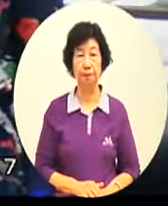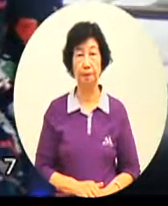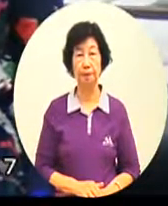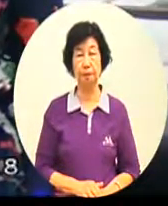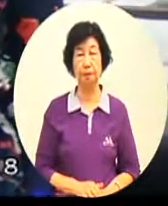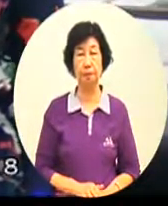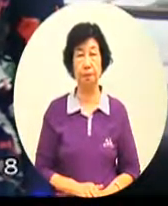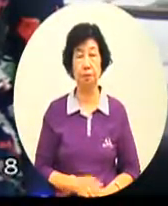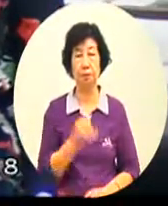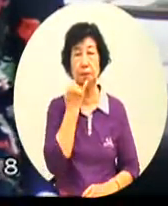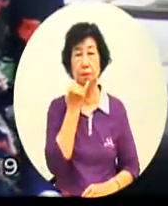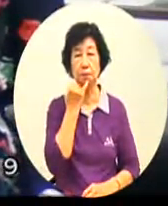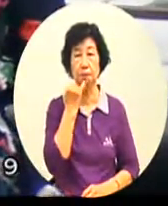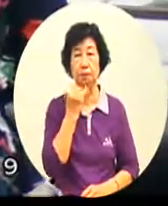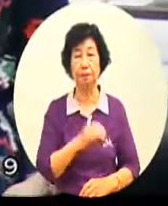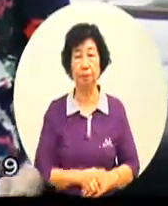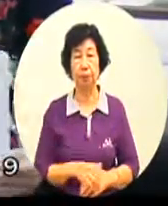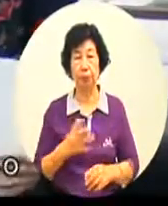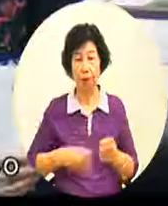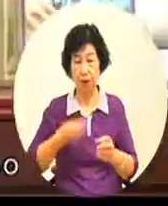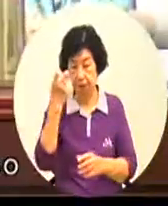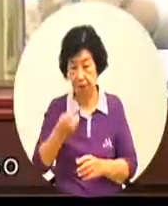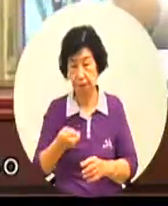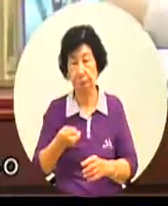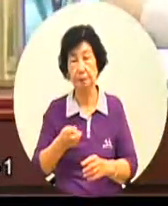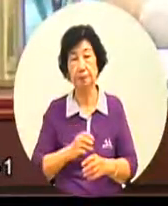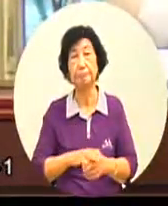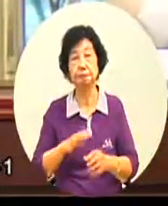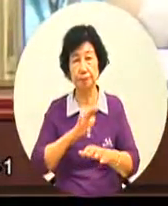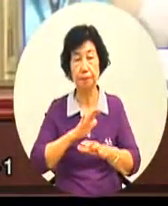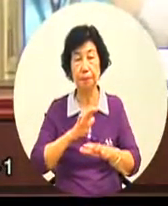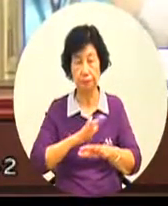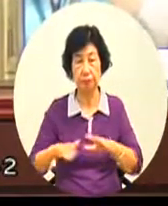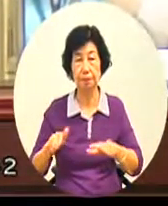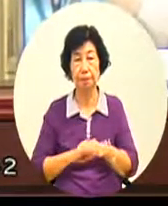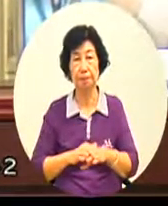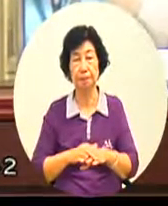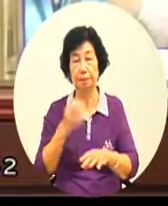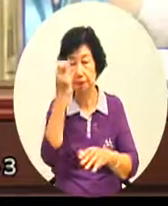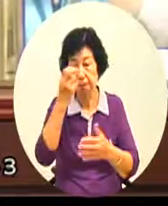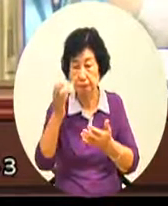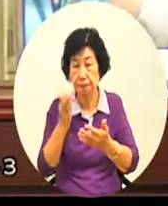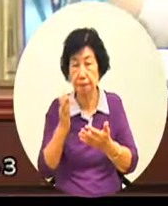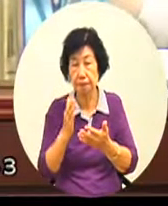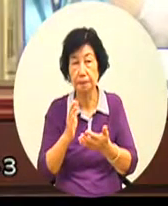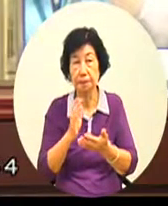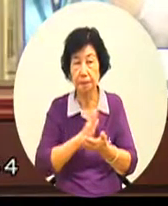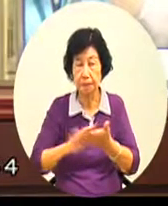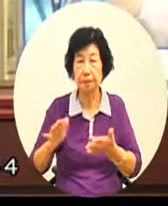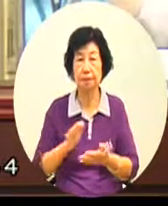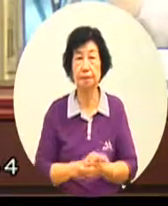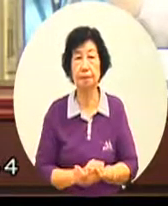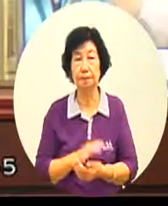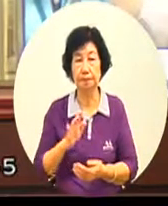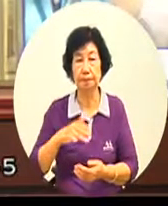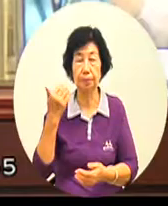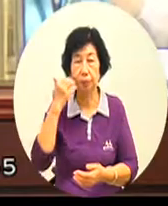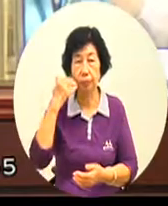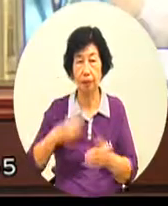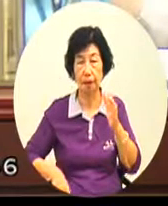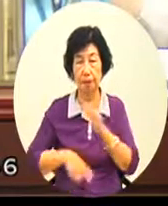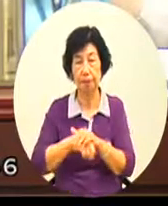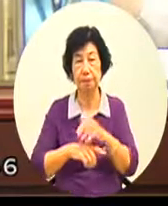好，我们会去厘清状况，如果确实违法绝对会开罚。好，那甚至